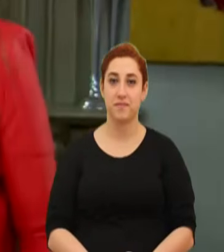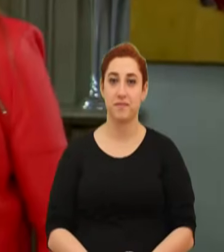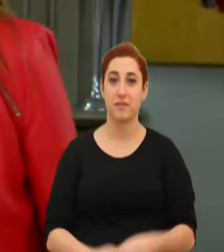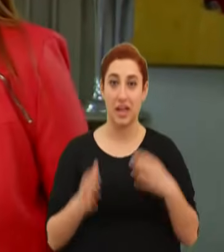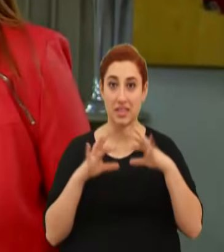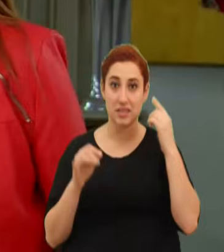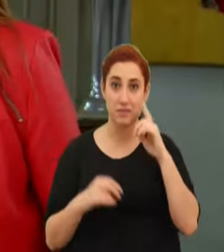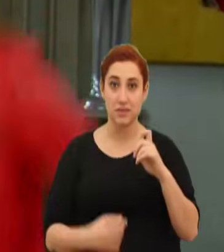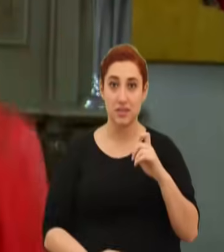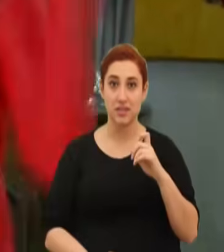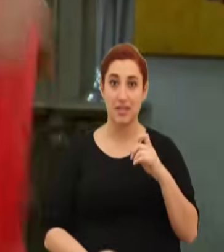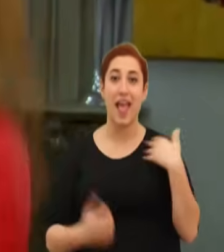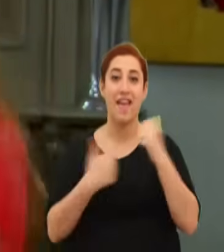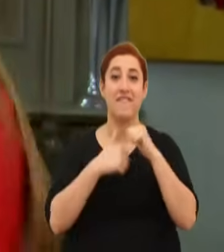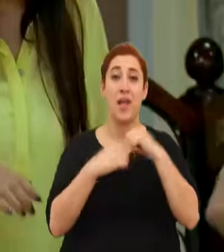Hazır mıyız?